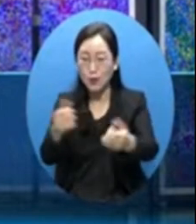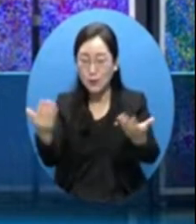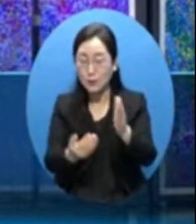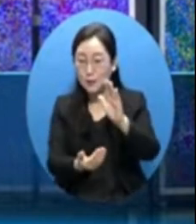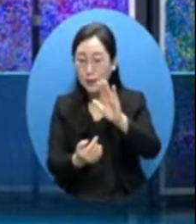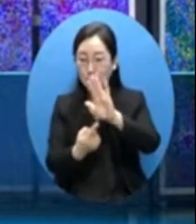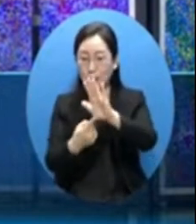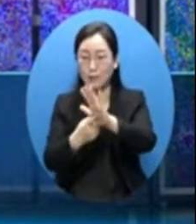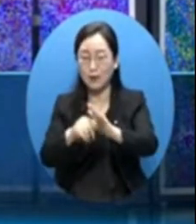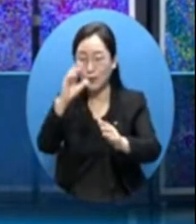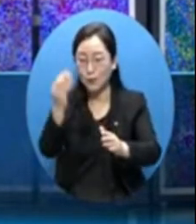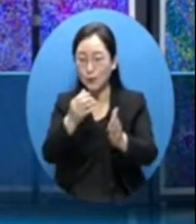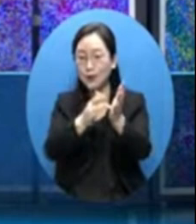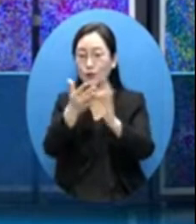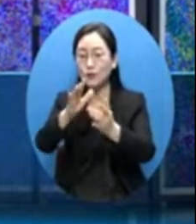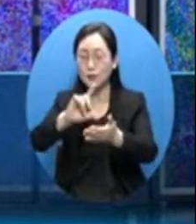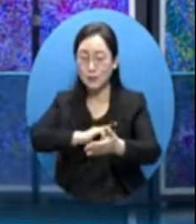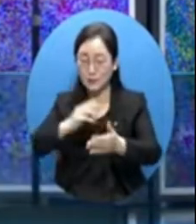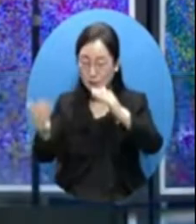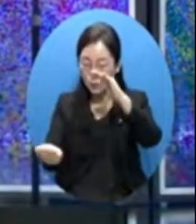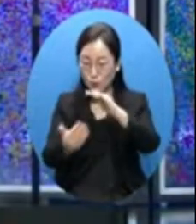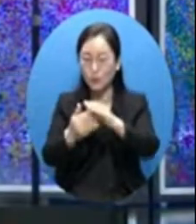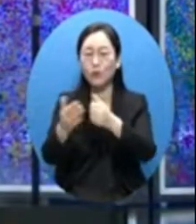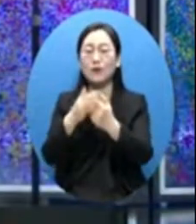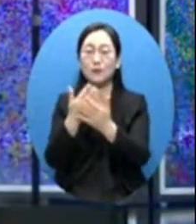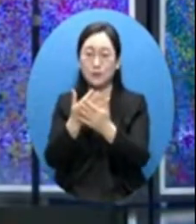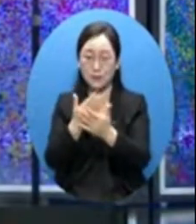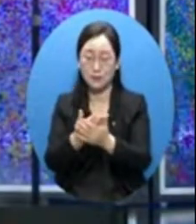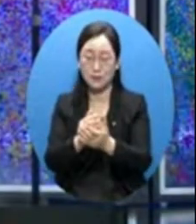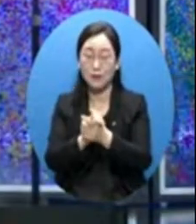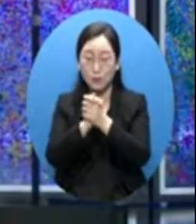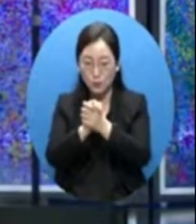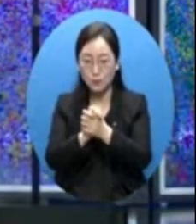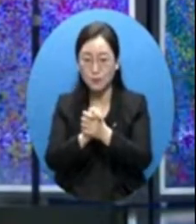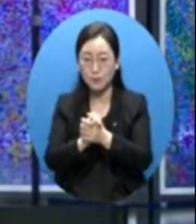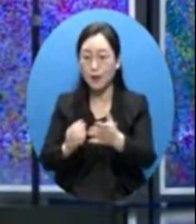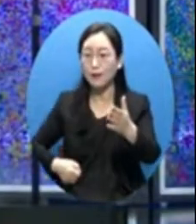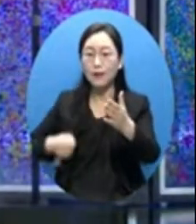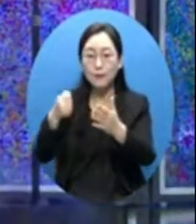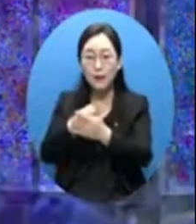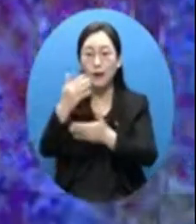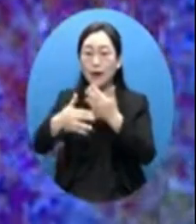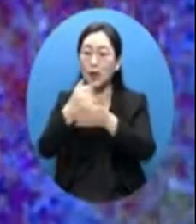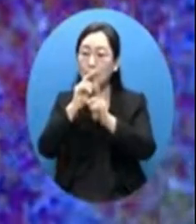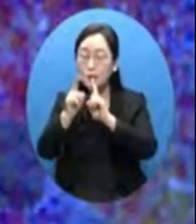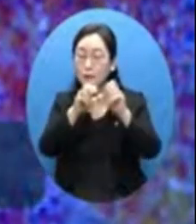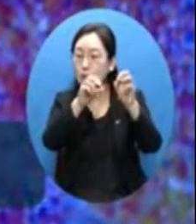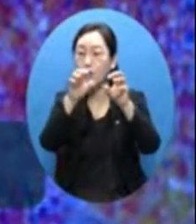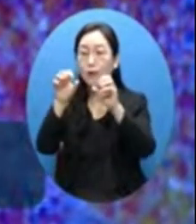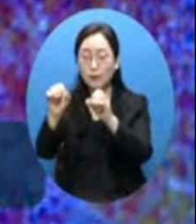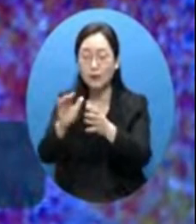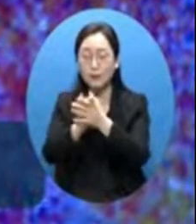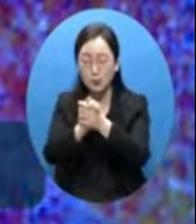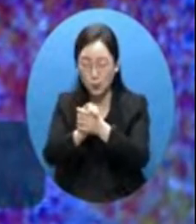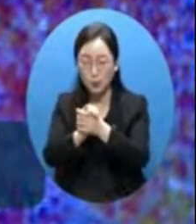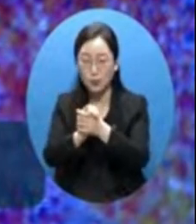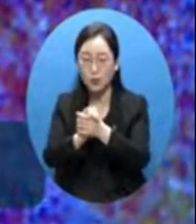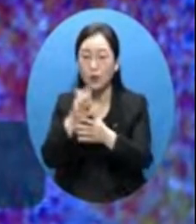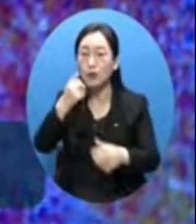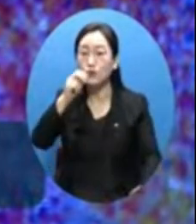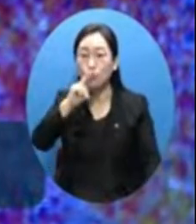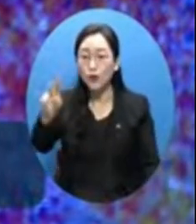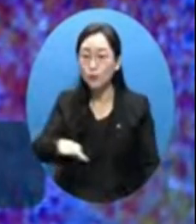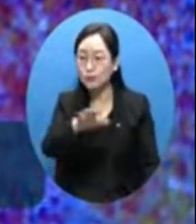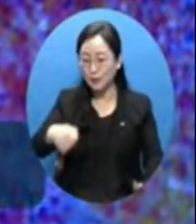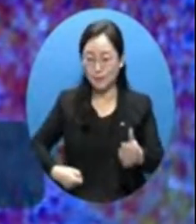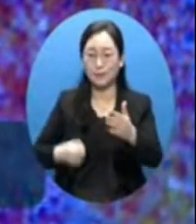이름으로 이루어지게 하옵소서 하더라. 저들이 담대히 하나님의 말씀을 전하게 하소서 기도했습니다. 주여 우리가 담대히